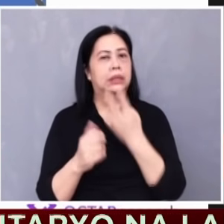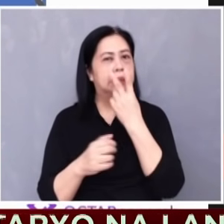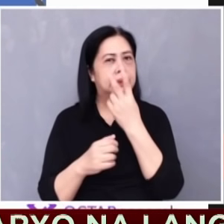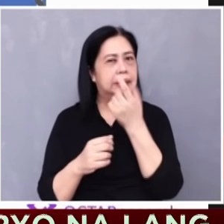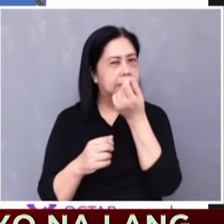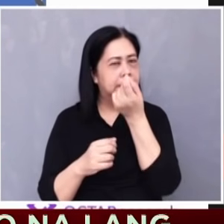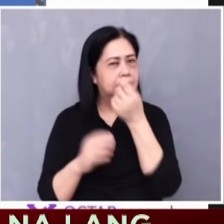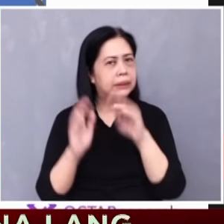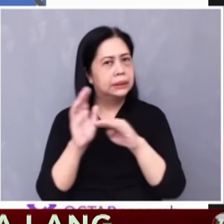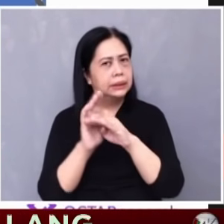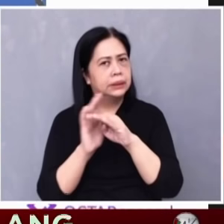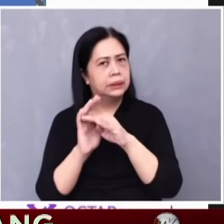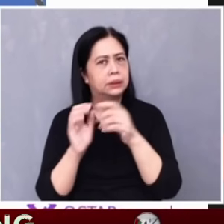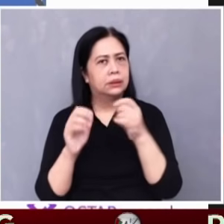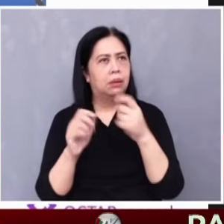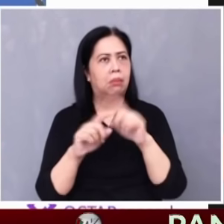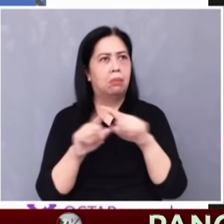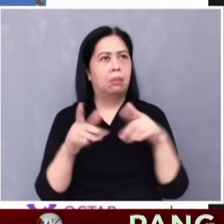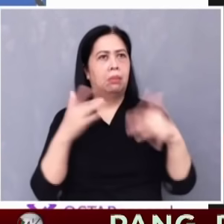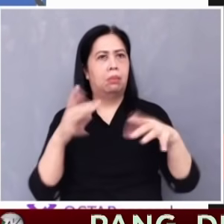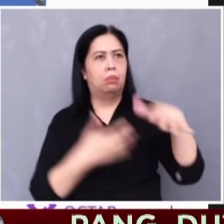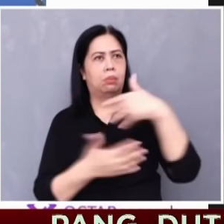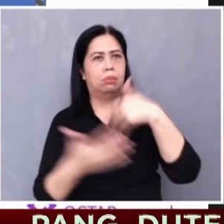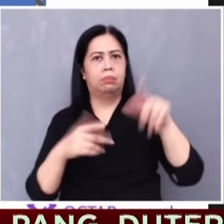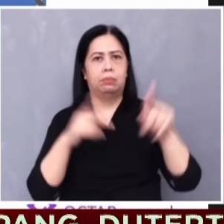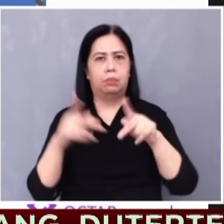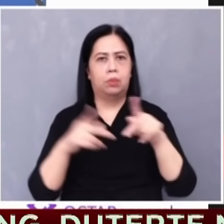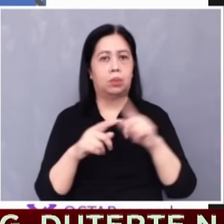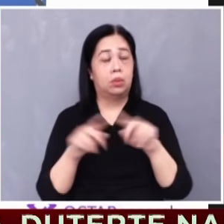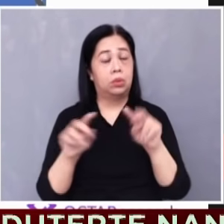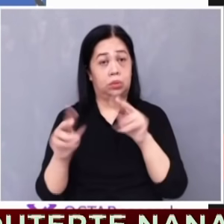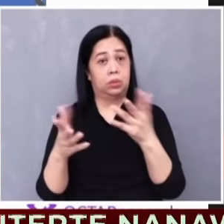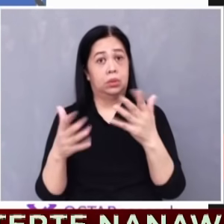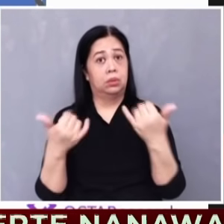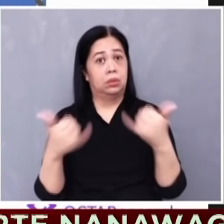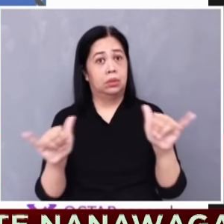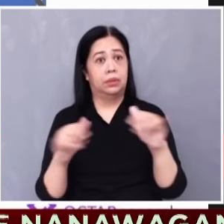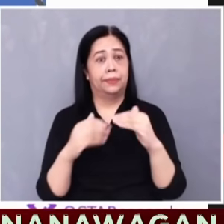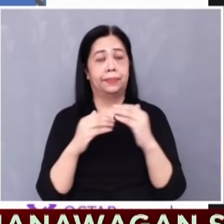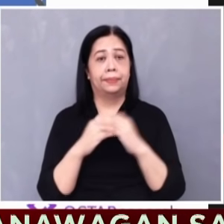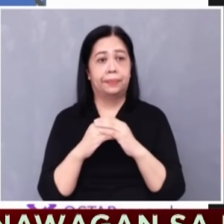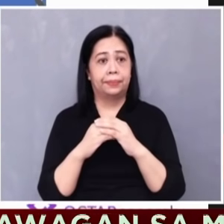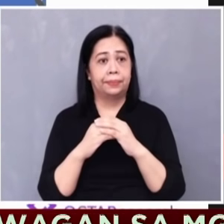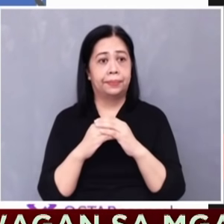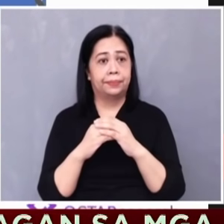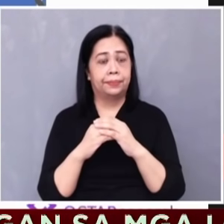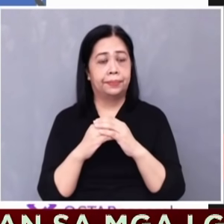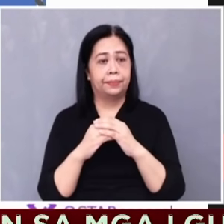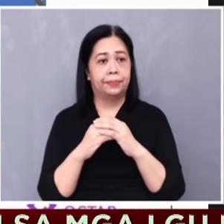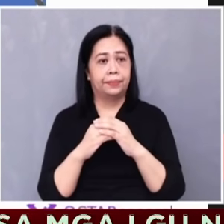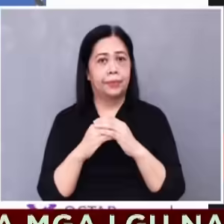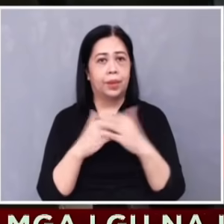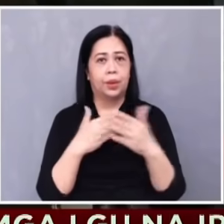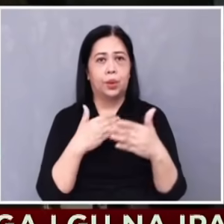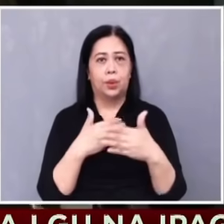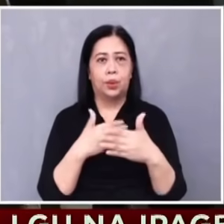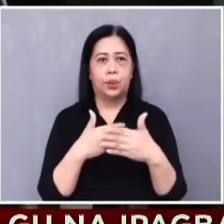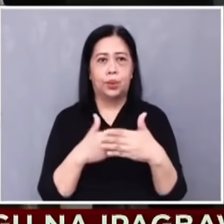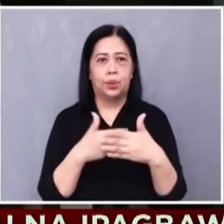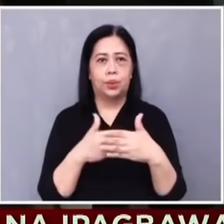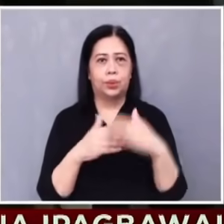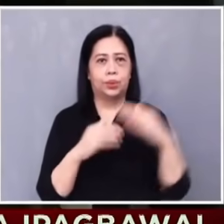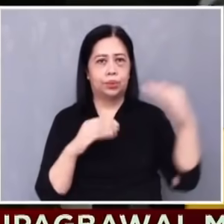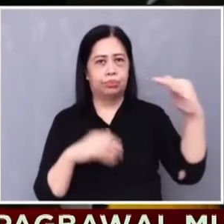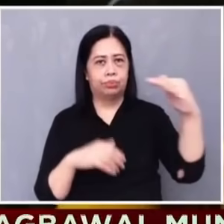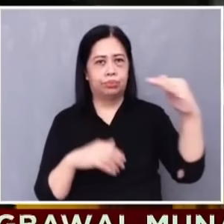to mobility, but as we can see, we're already at close to a plateauing. Ang